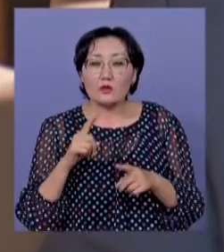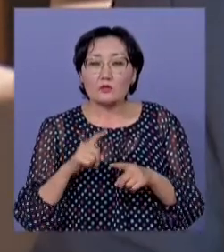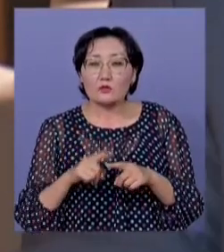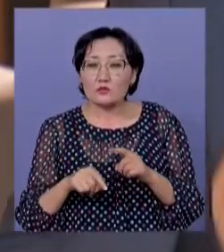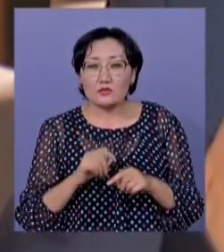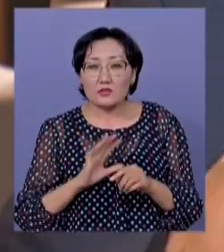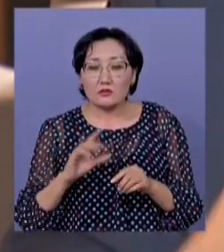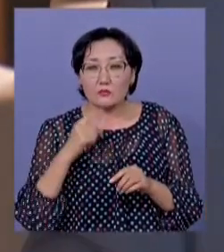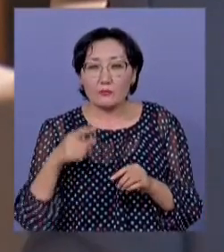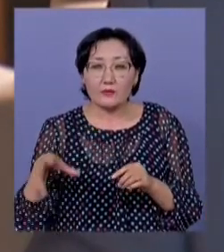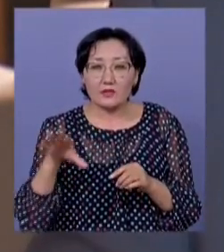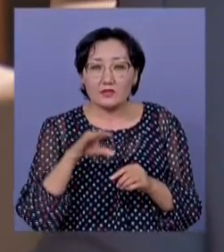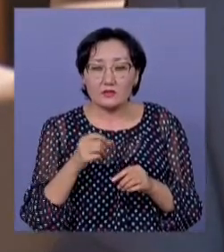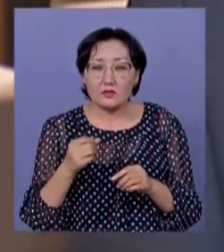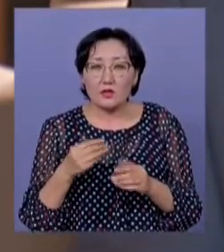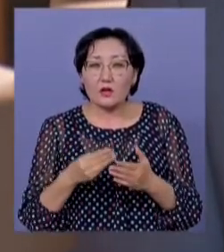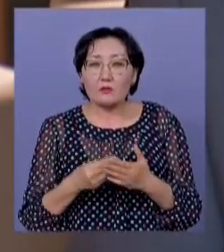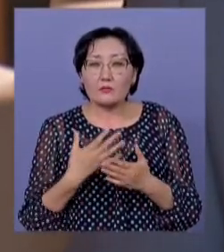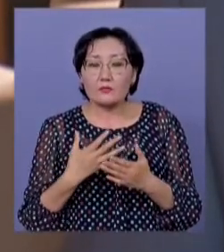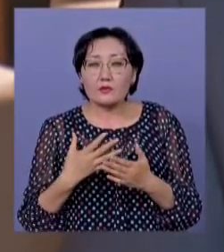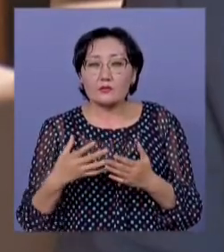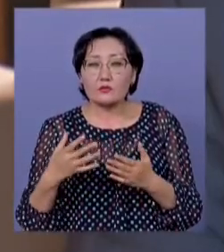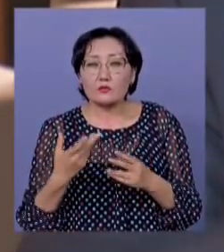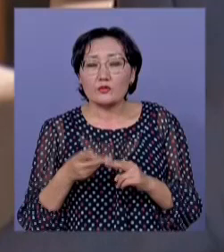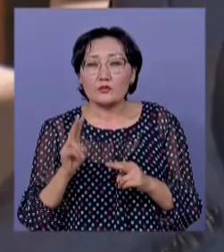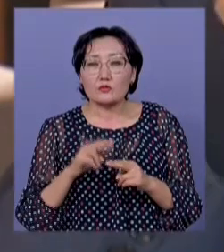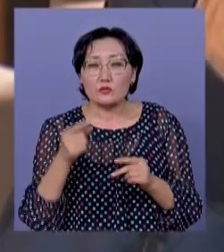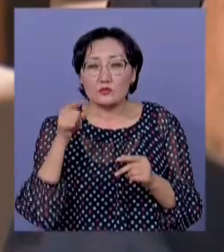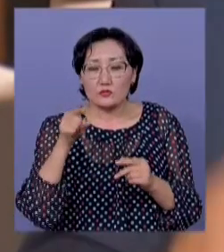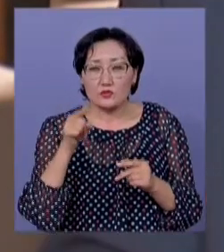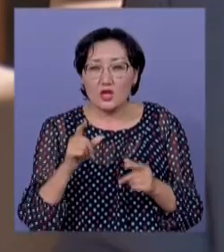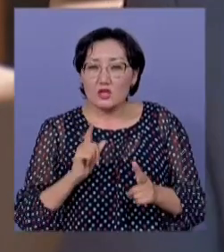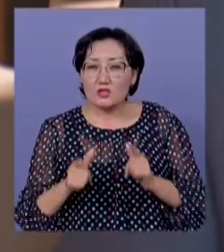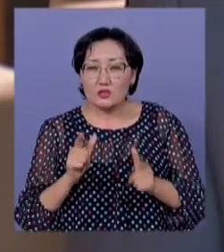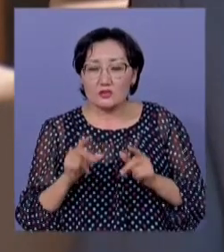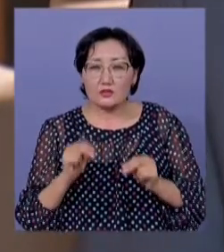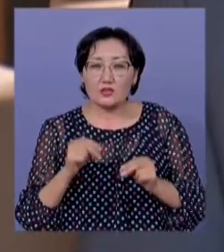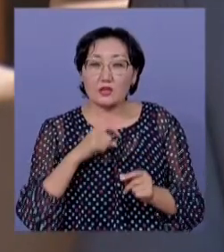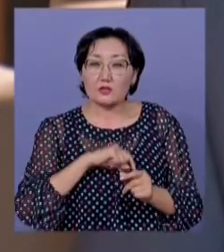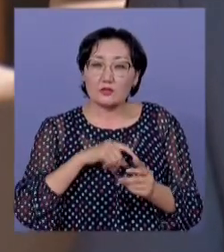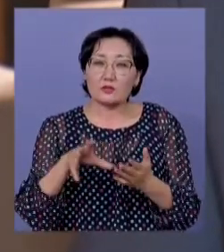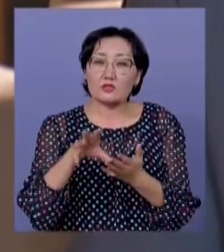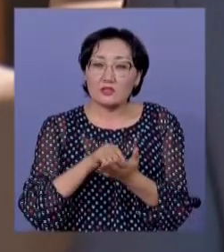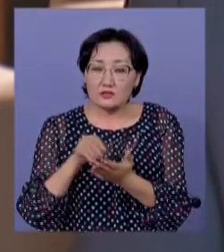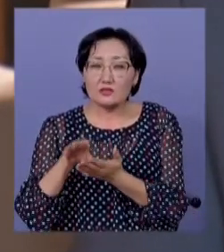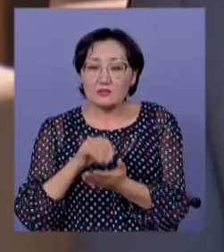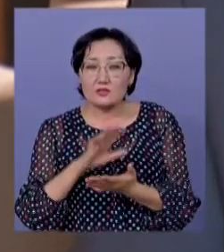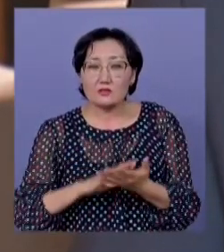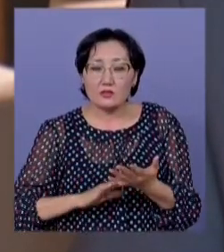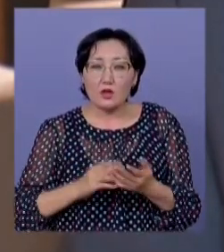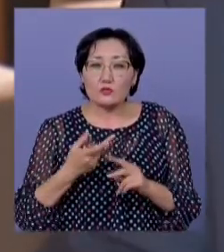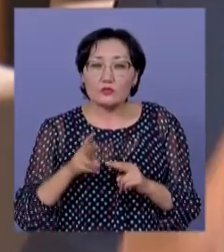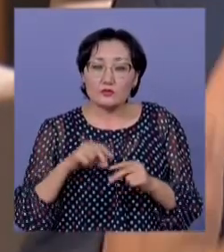оқысыға. Соның барлығын қасиетін шерхандар алып қалды. Сол кісілердің бойында шыншылықты шерхандар жалғастырды, сол